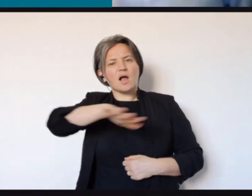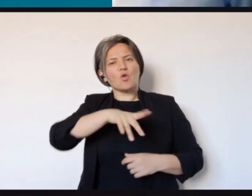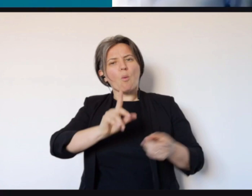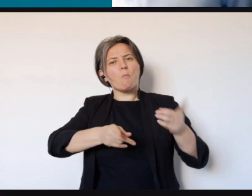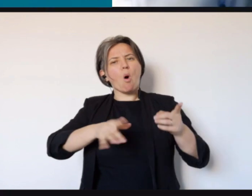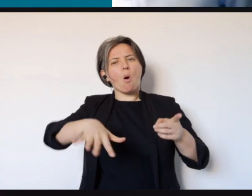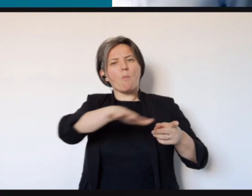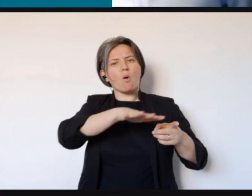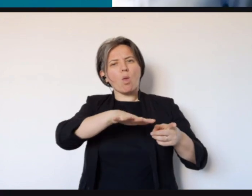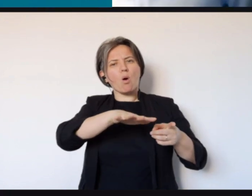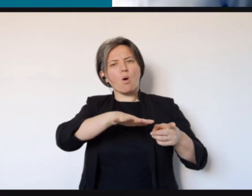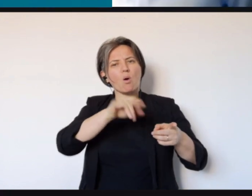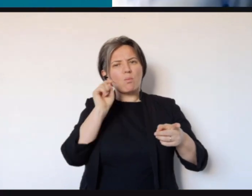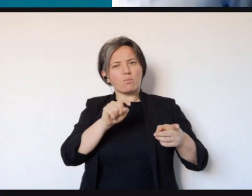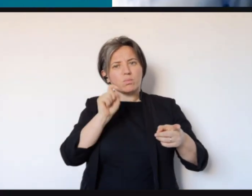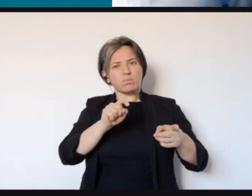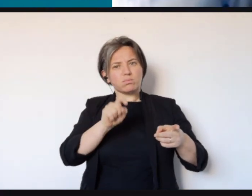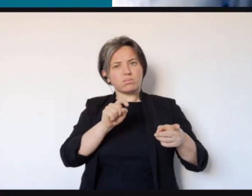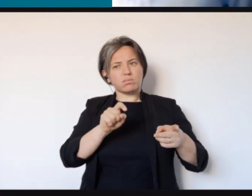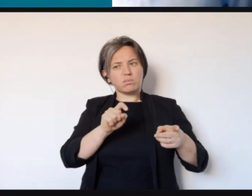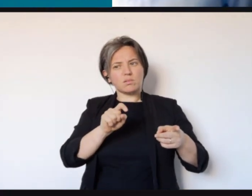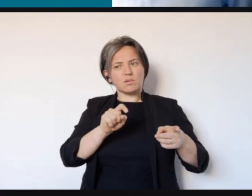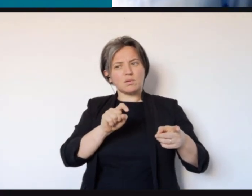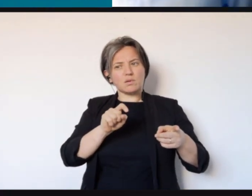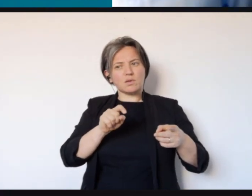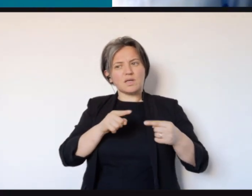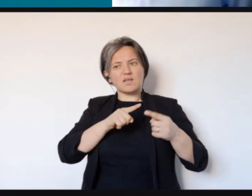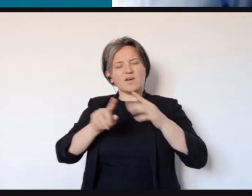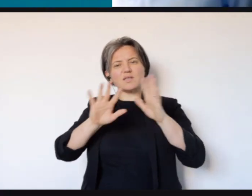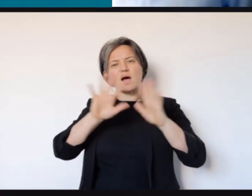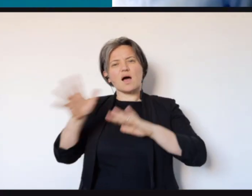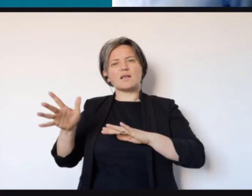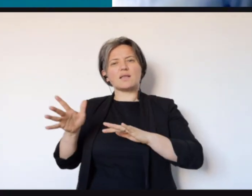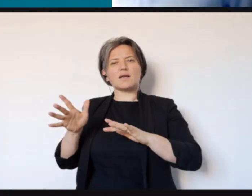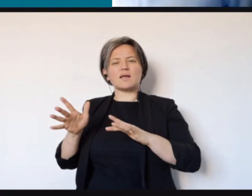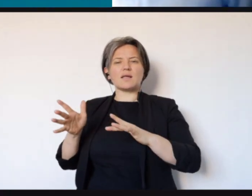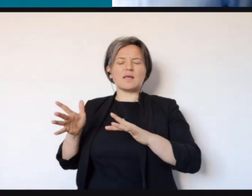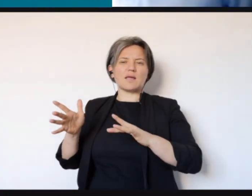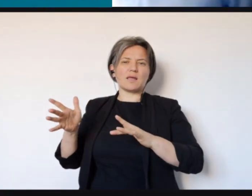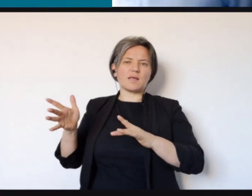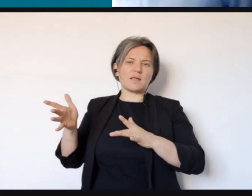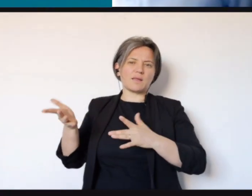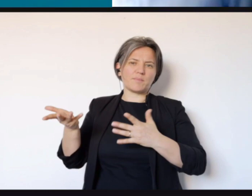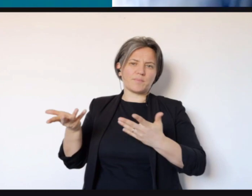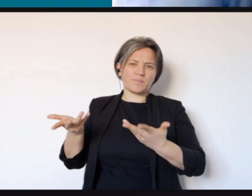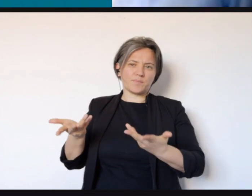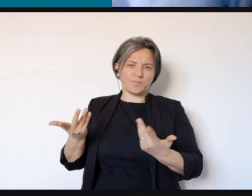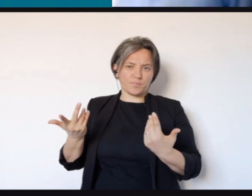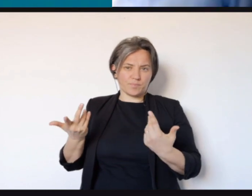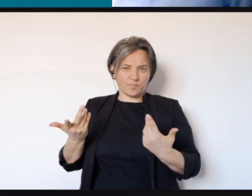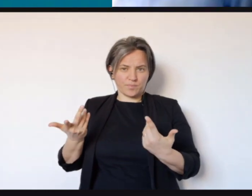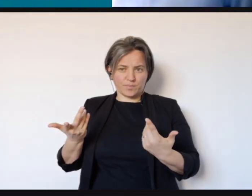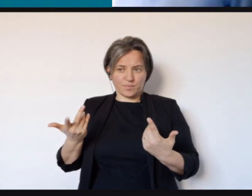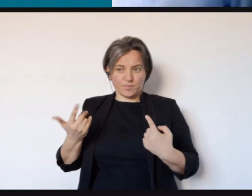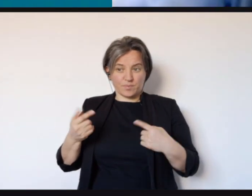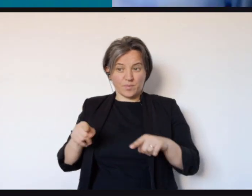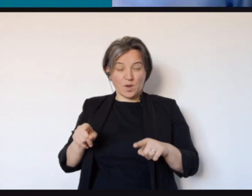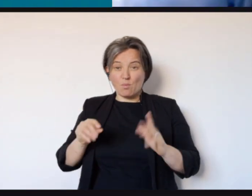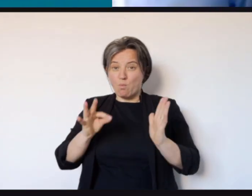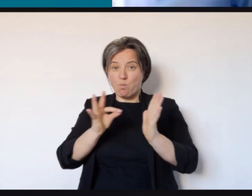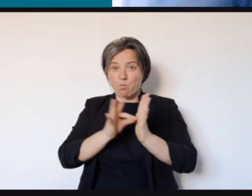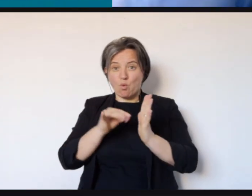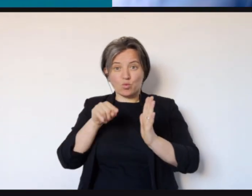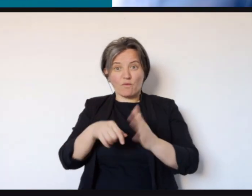che è diverso da altre dimensioni di popolo. Quando secondo me questo è un elemento